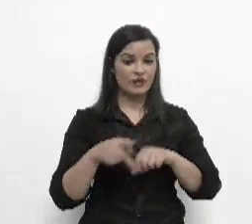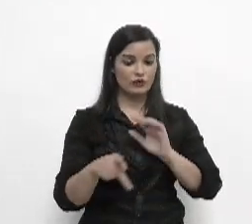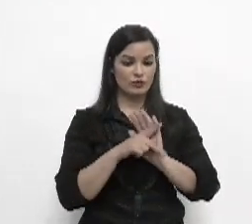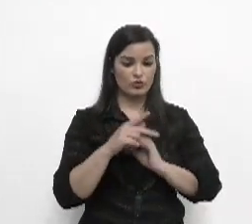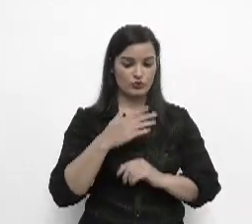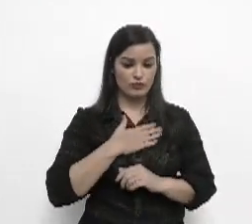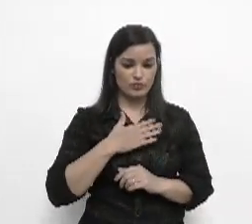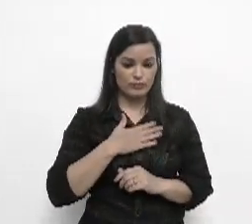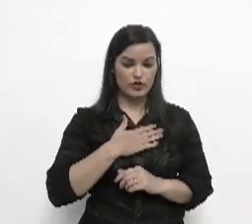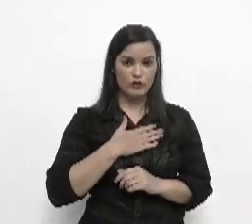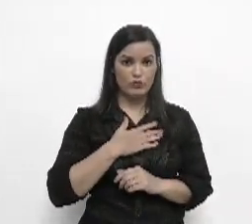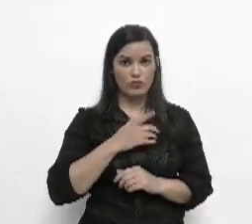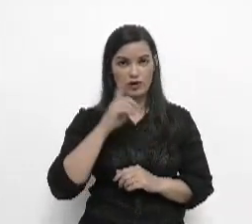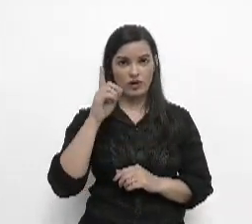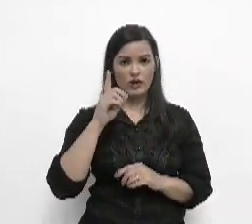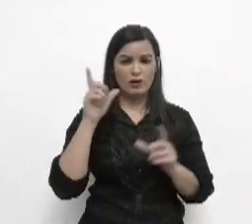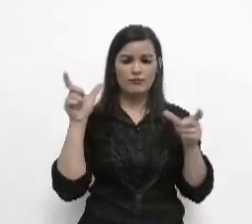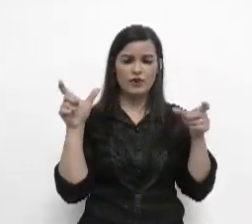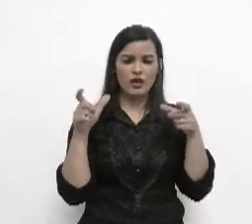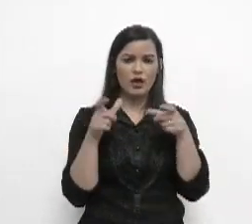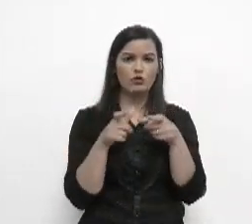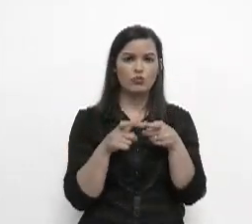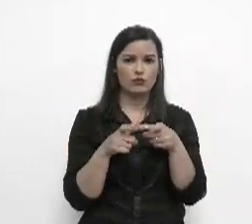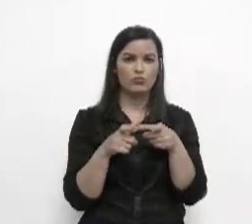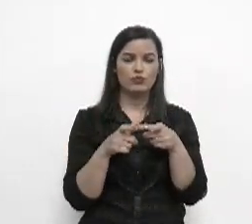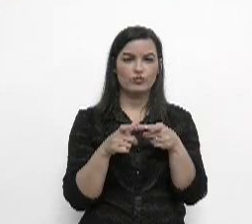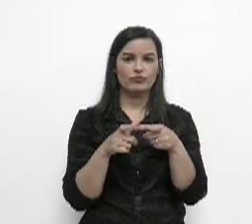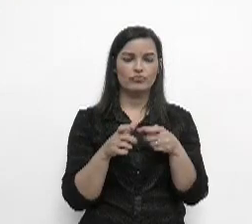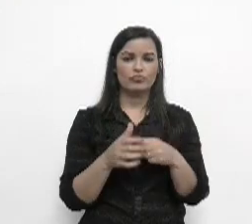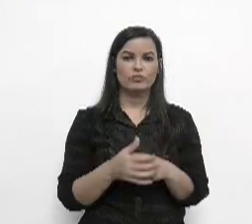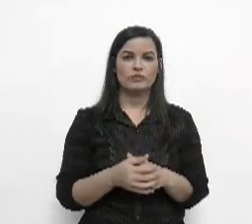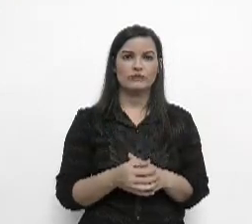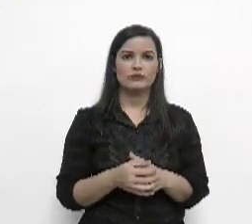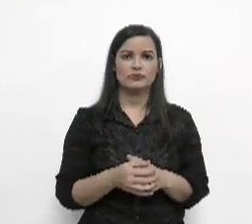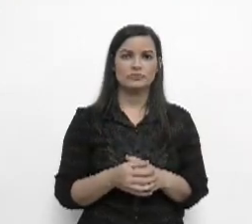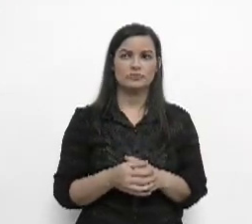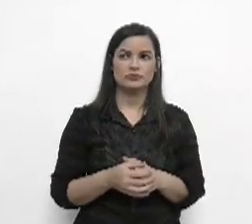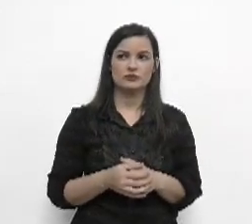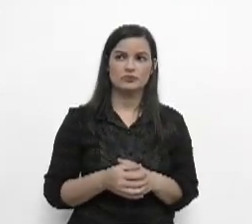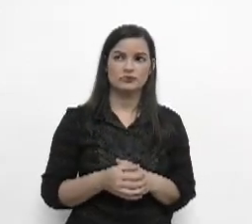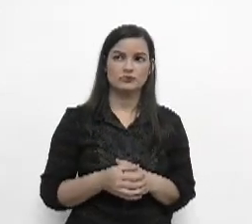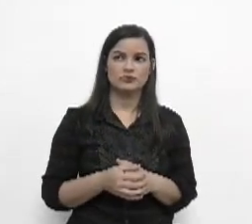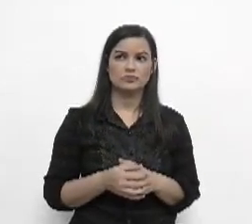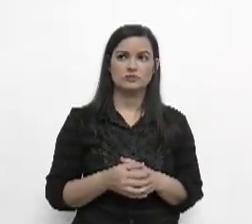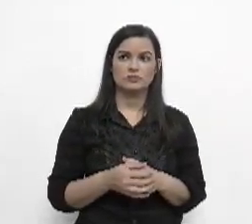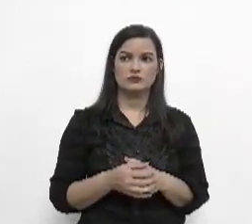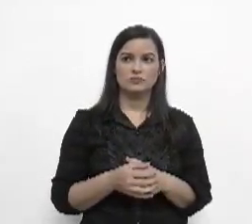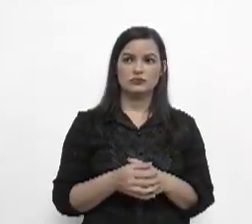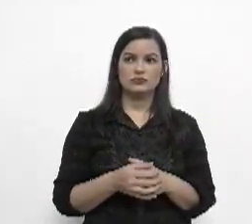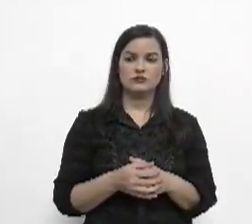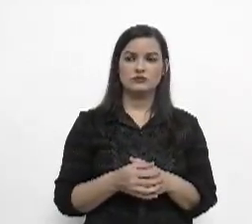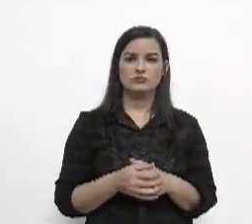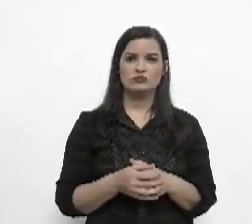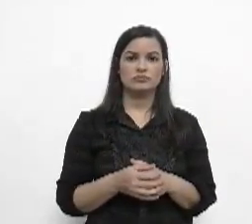muito pequeno em sua extensão territorial. 제가 정확히 계산을 해보지 않았지만 이 브라질은 우리 한국